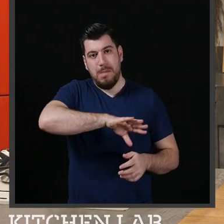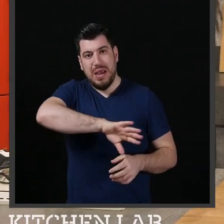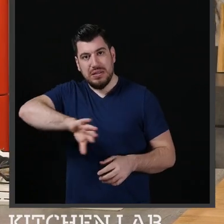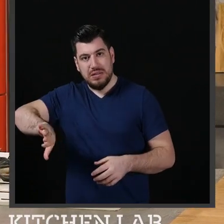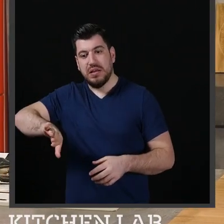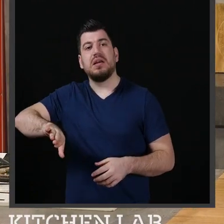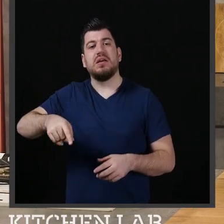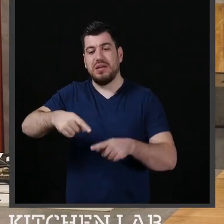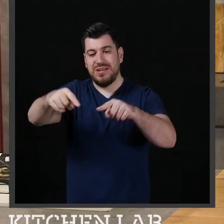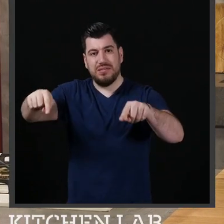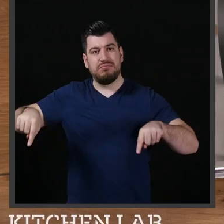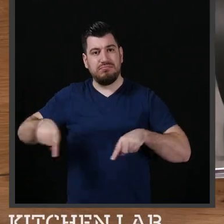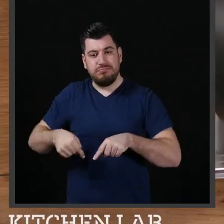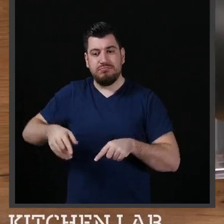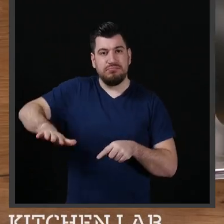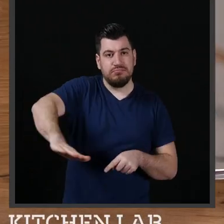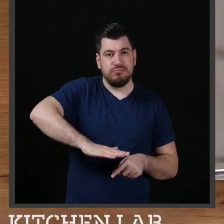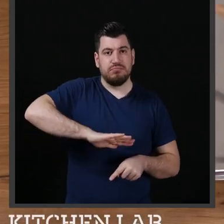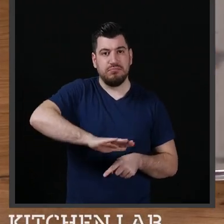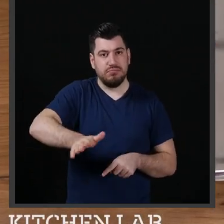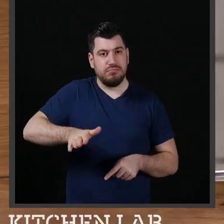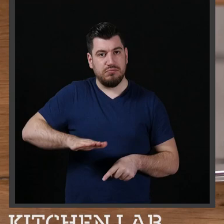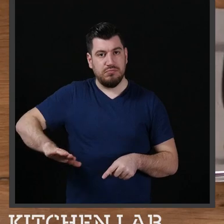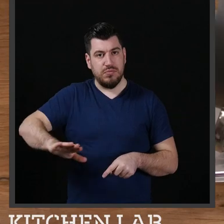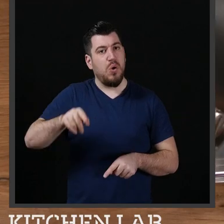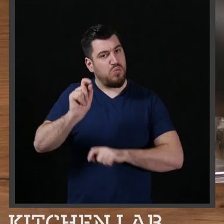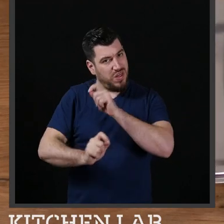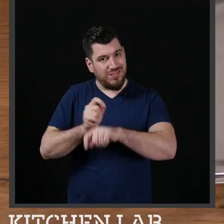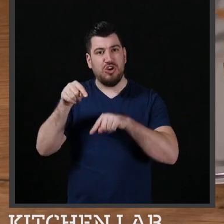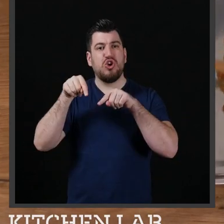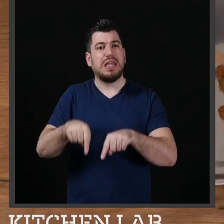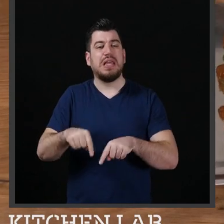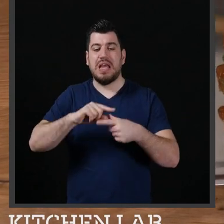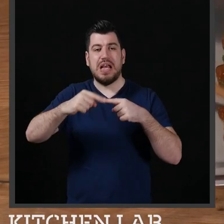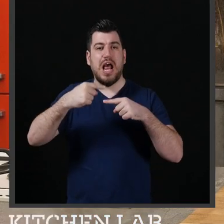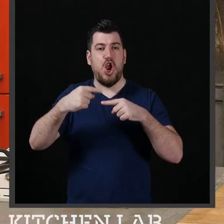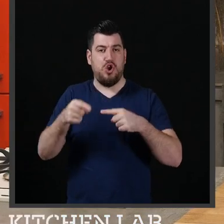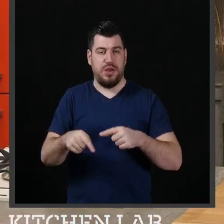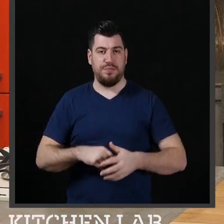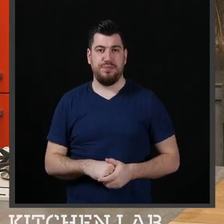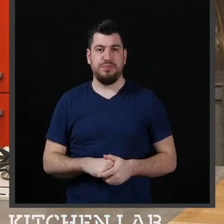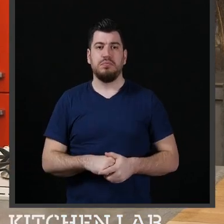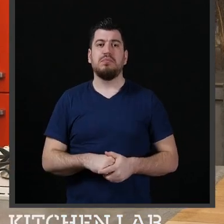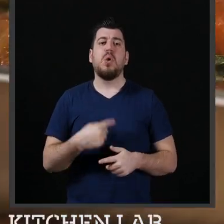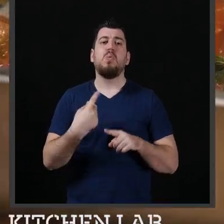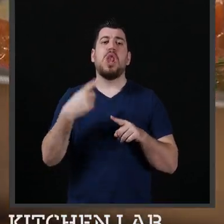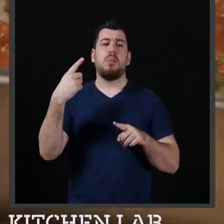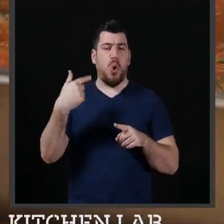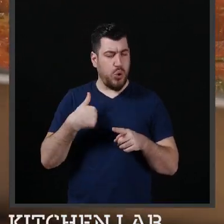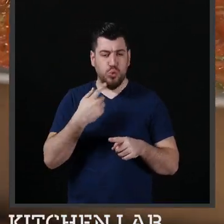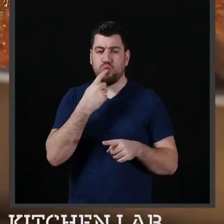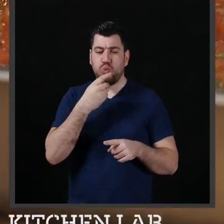να τη ρίξω στο σκεύος που έχω να ετοιμάσω τα κανελόνια μου. Πολύ απλά τα πράγματα. Απλώνω τη μισή σάλτσα ντομάτας